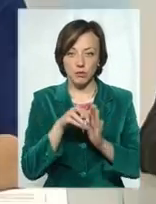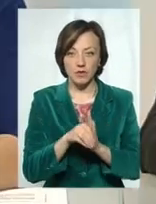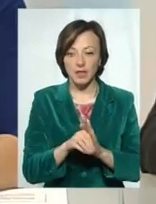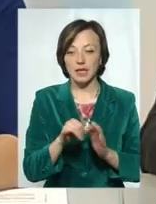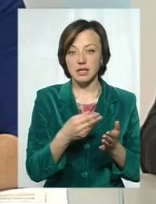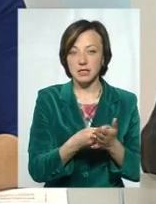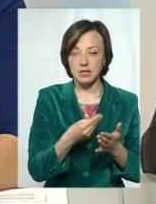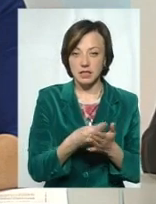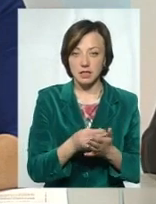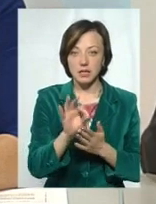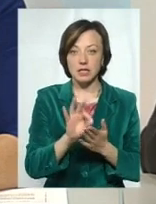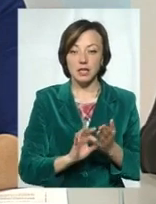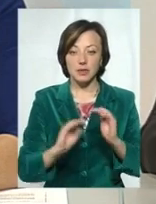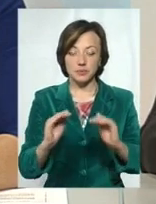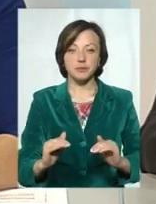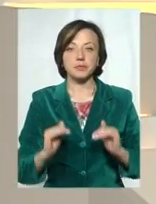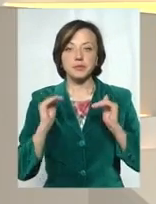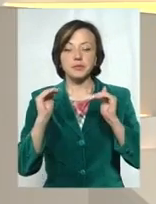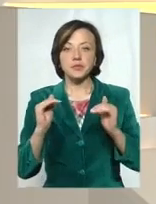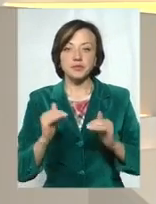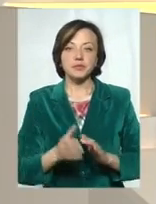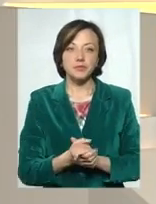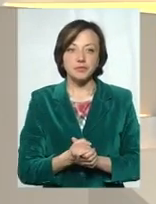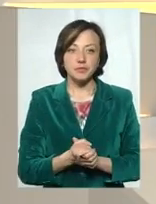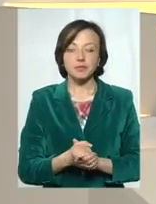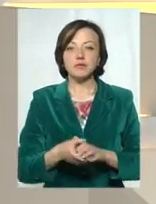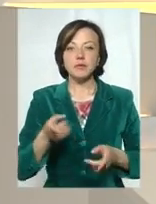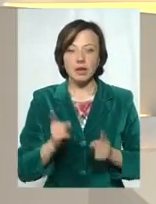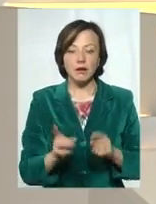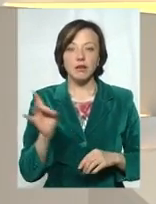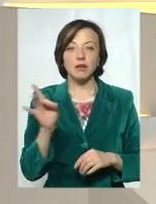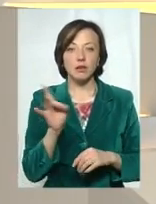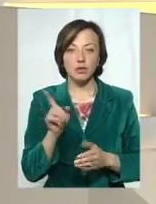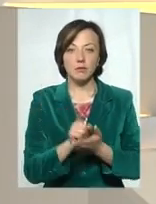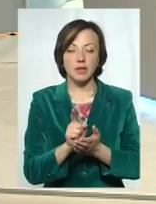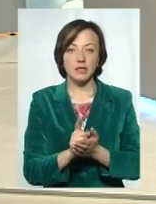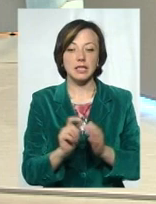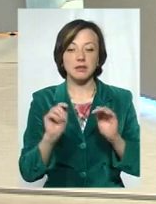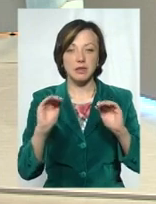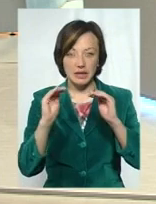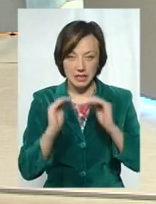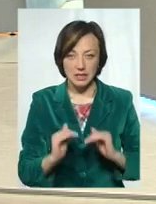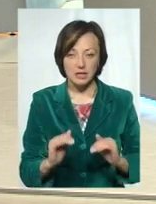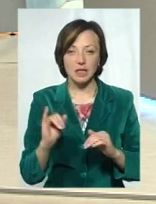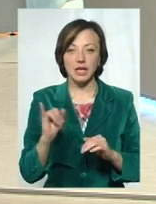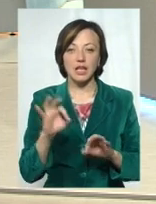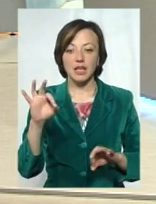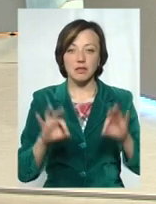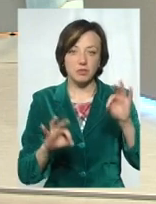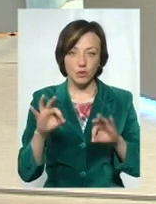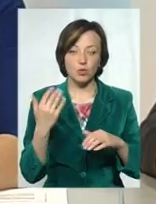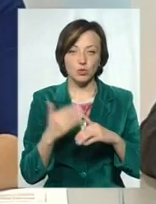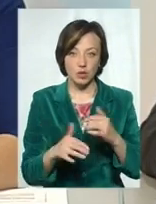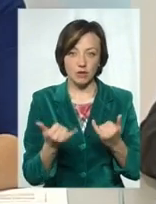і ціни, зразу все... Ну, власне, реальний розмір пенсії низький і зменшений інфляцією вже